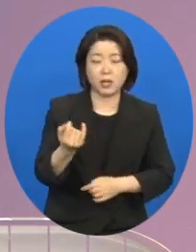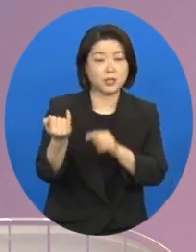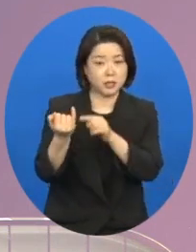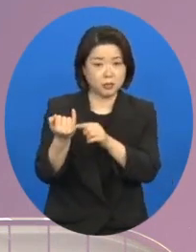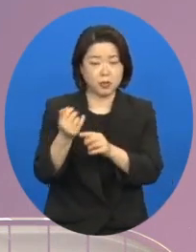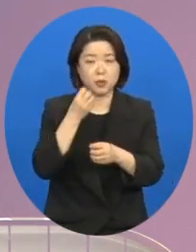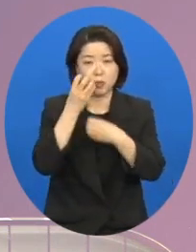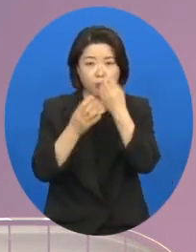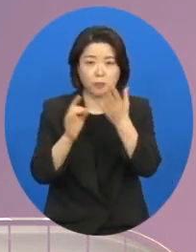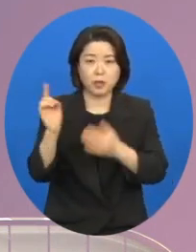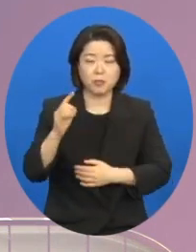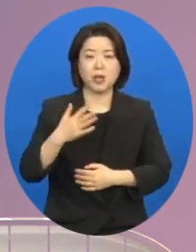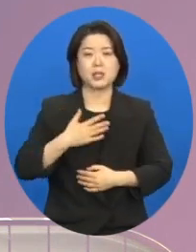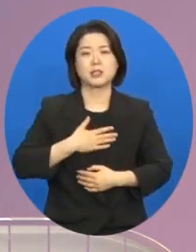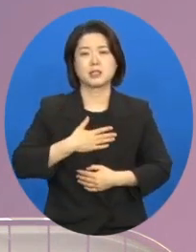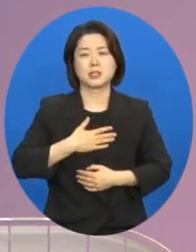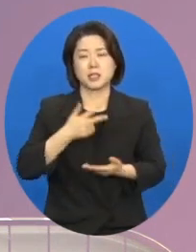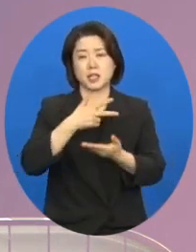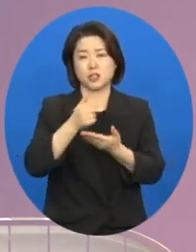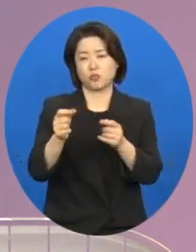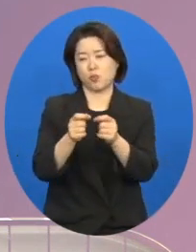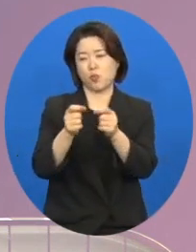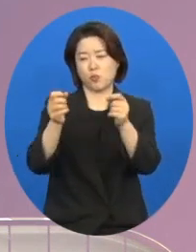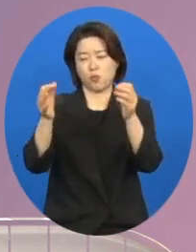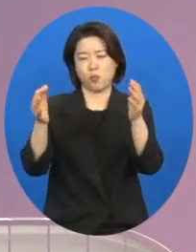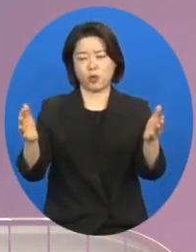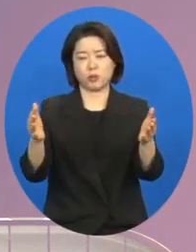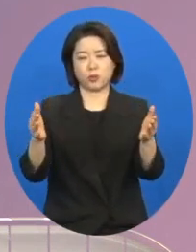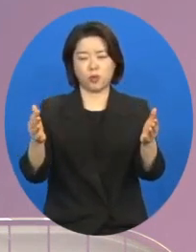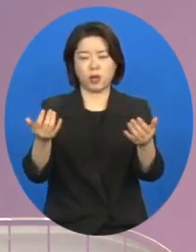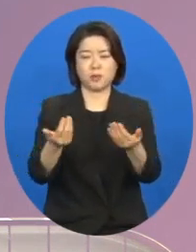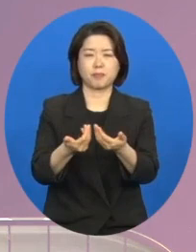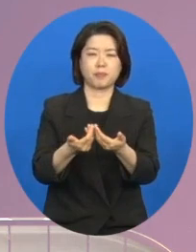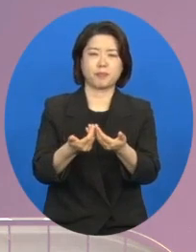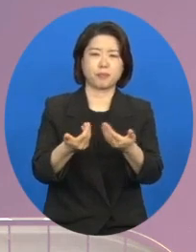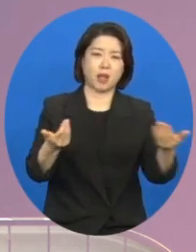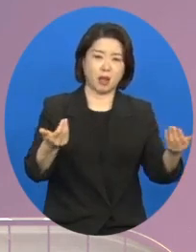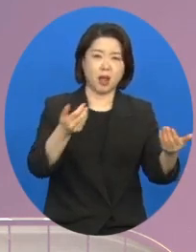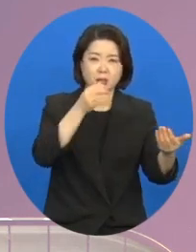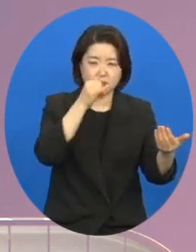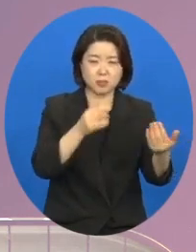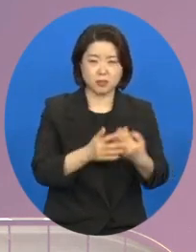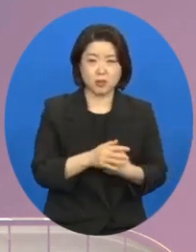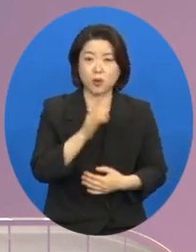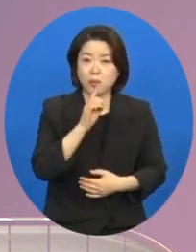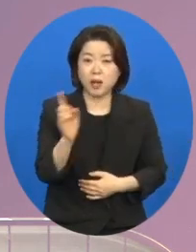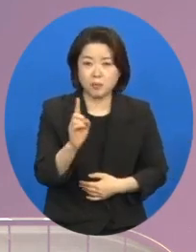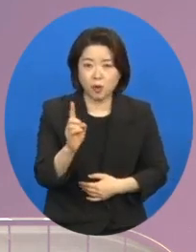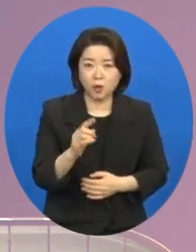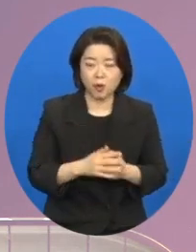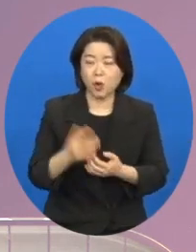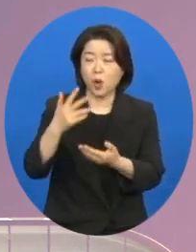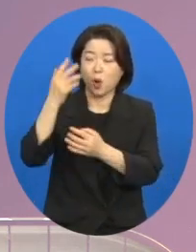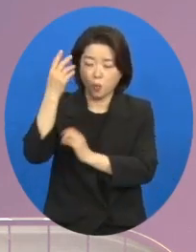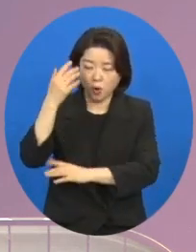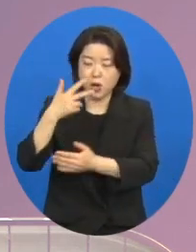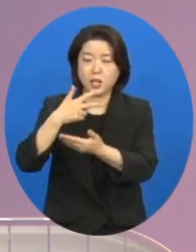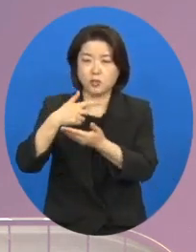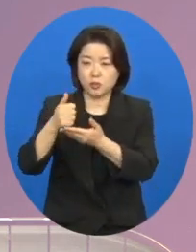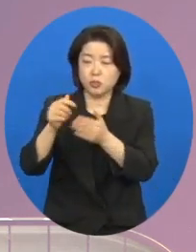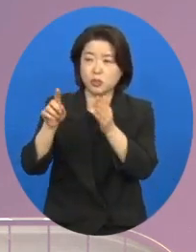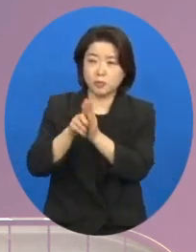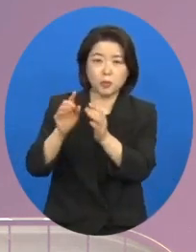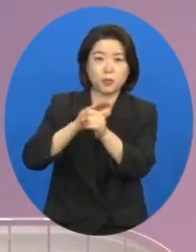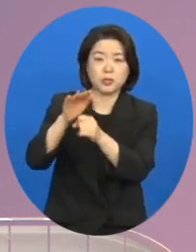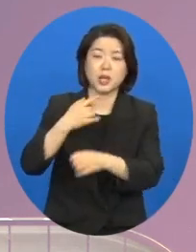거예요. 제가 주님을 오랜 기간 떠나 있었습니다 라고 하세요. 그 얘기는 주님을 원래 믿고